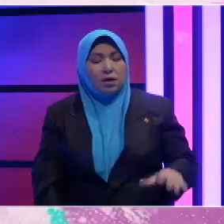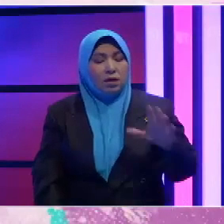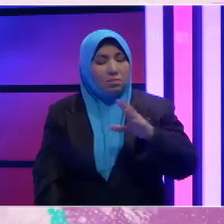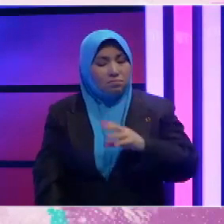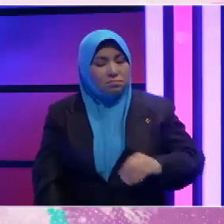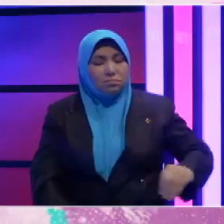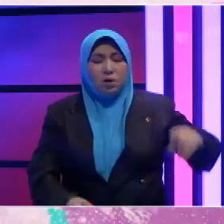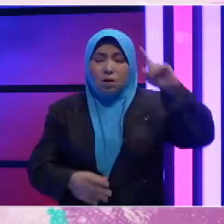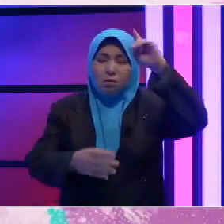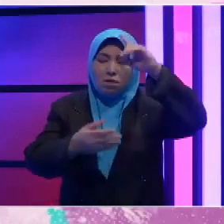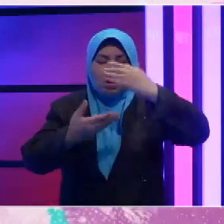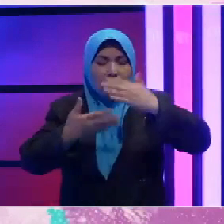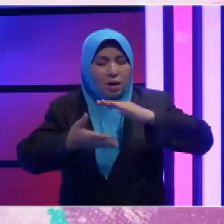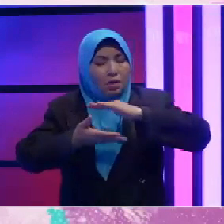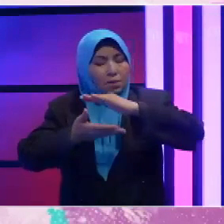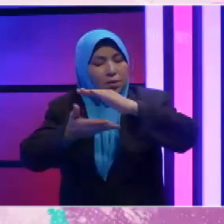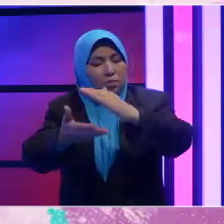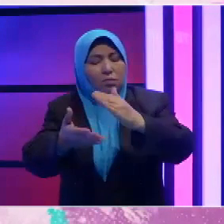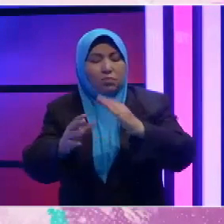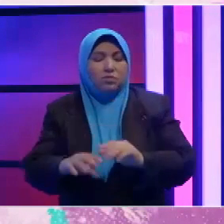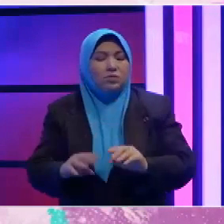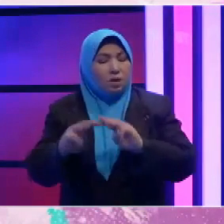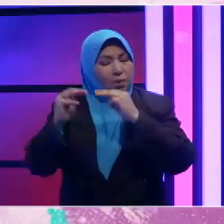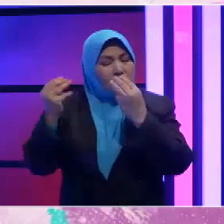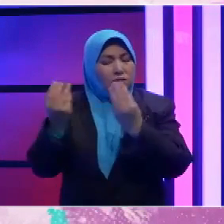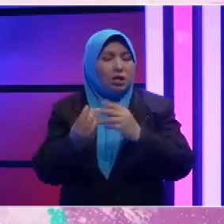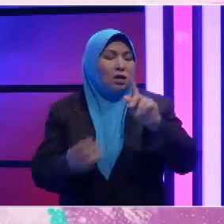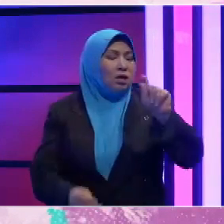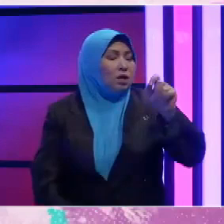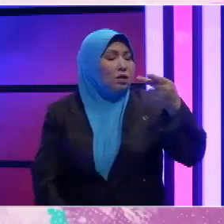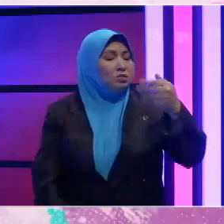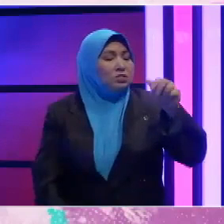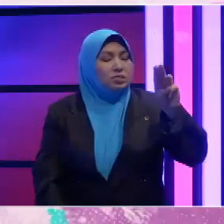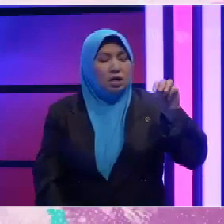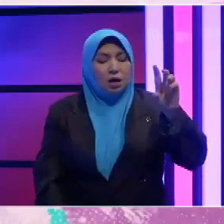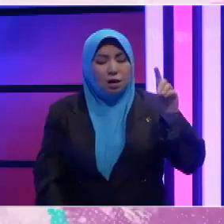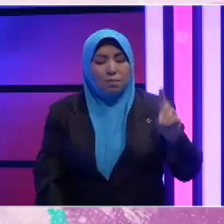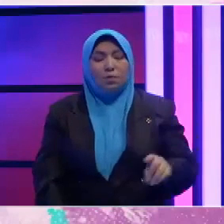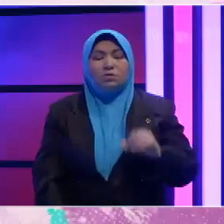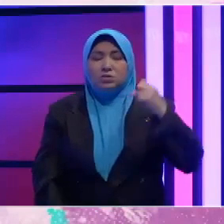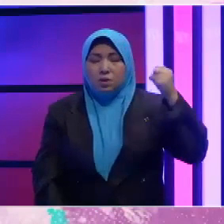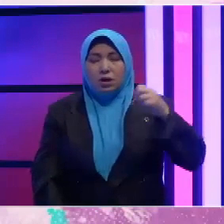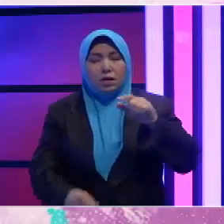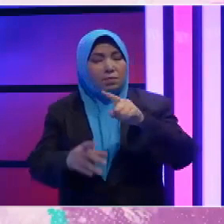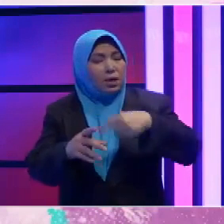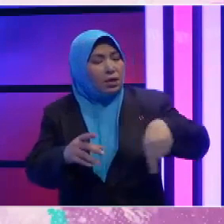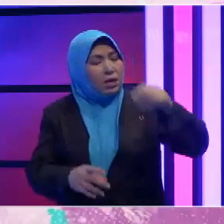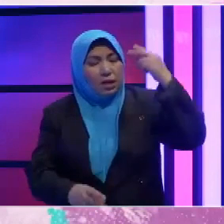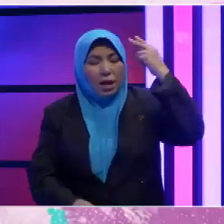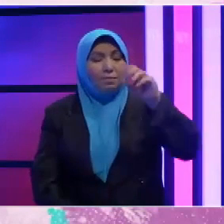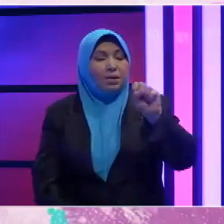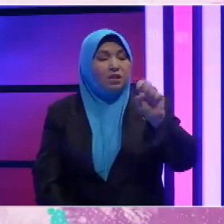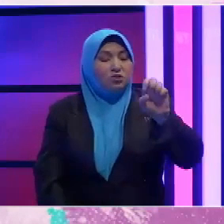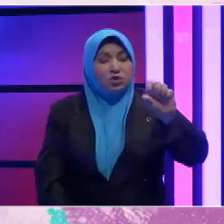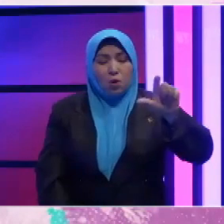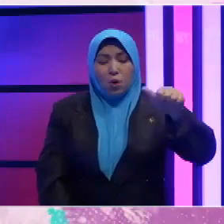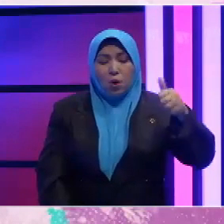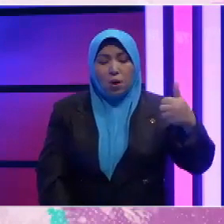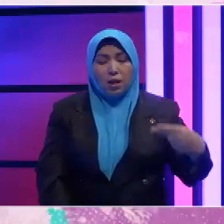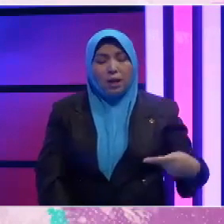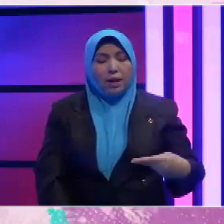ولقد أرسلنا إلى ثمود أخاهم